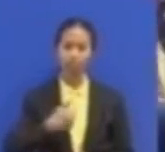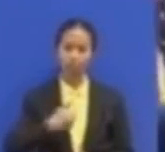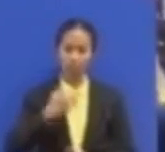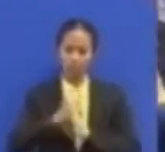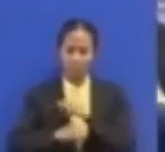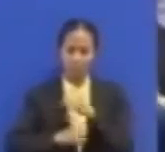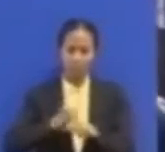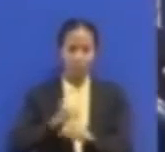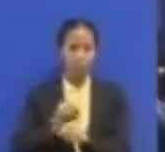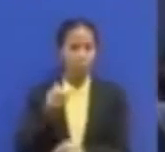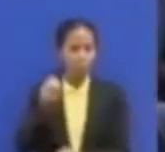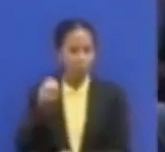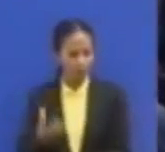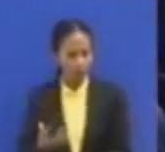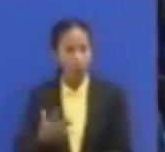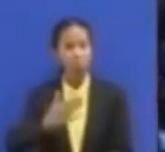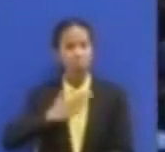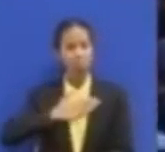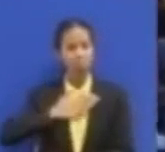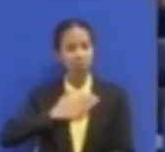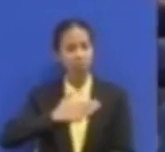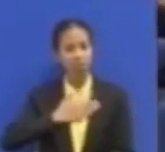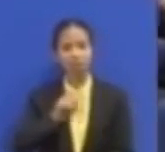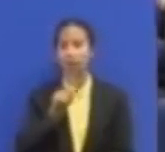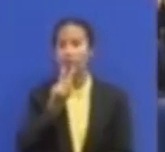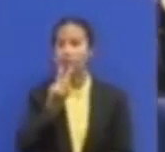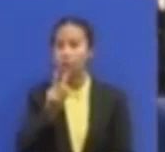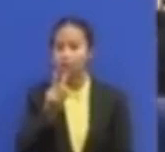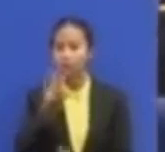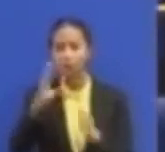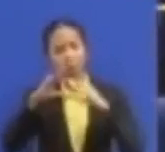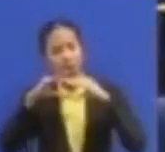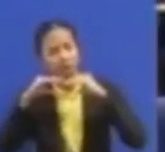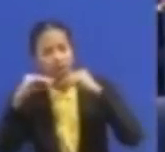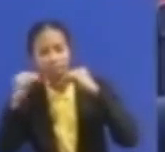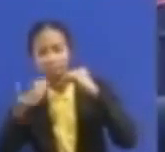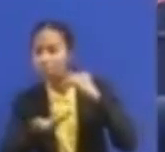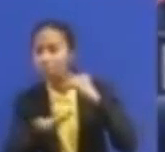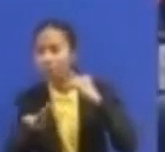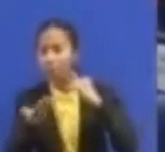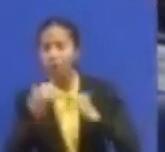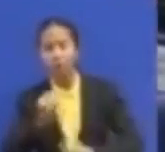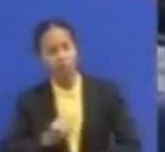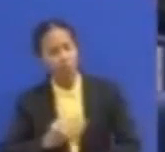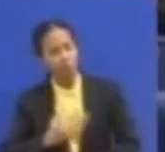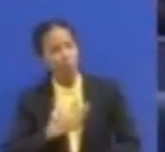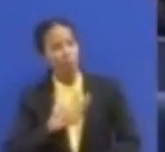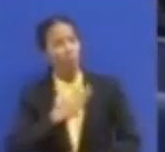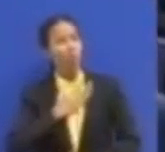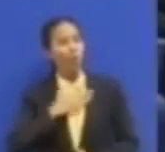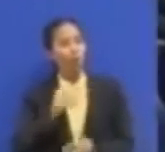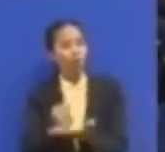เนี่ยเกิดความปลื้มใจมีอายุยืนไปอีก